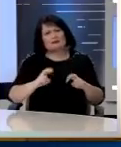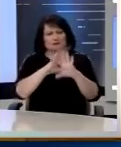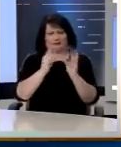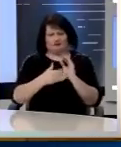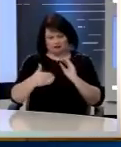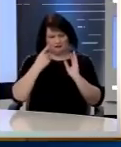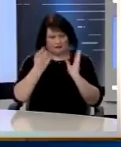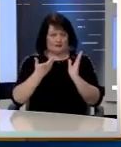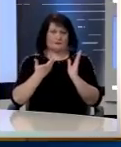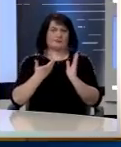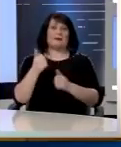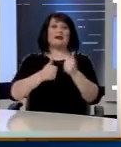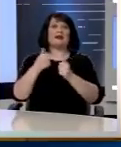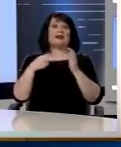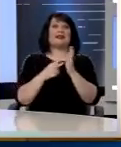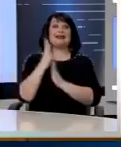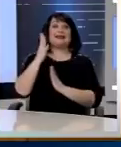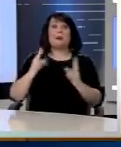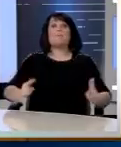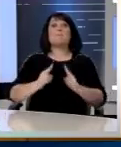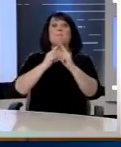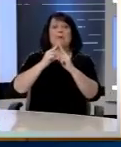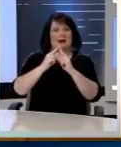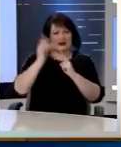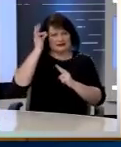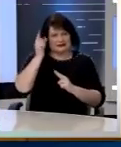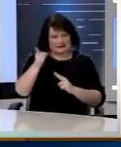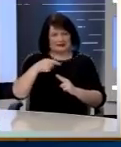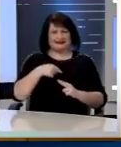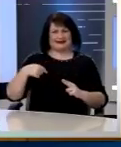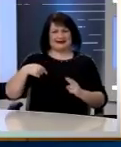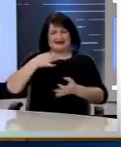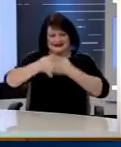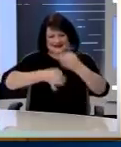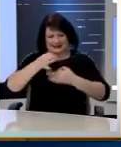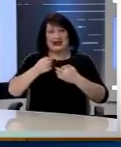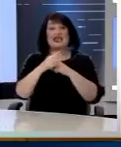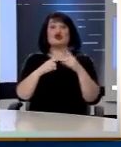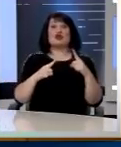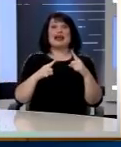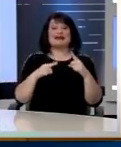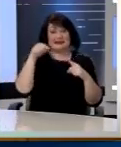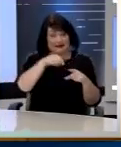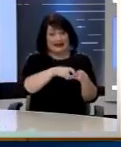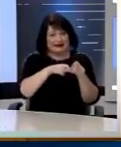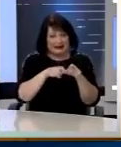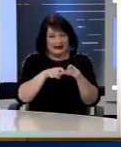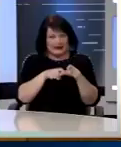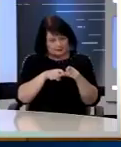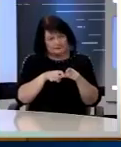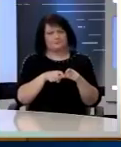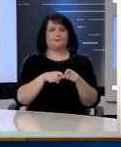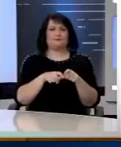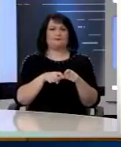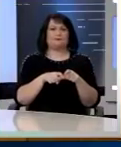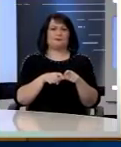διάστημα. Ιούνιος 14 στο Παρίσι. Ο διευθύνων σύμβουλος της ΕΑΣ, κ. Χριστογιάννης, παρουσία της